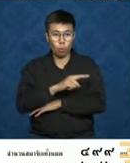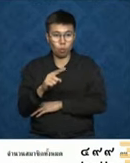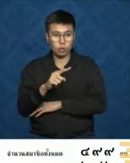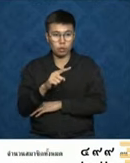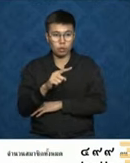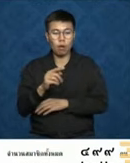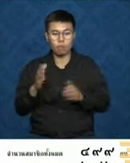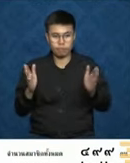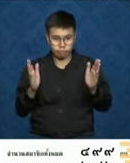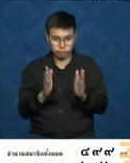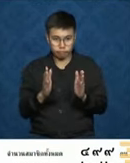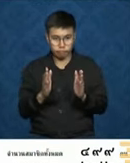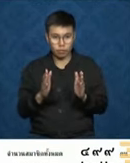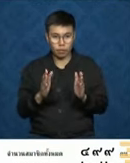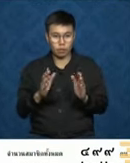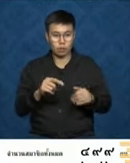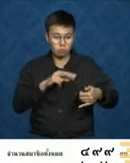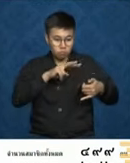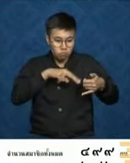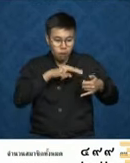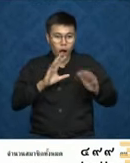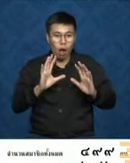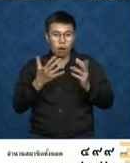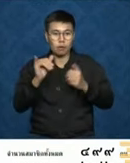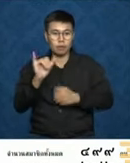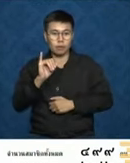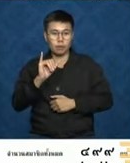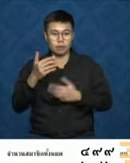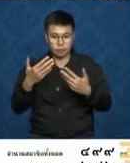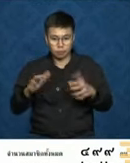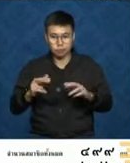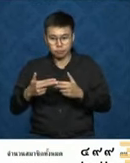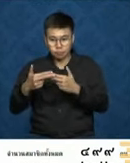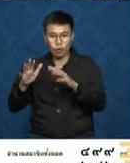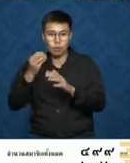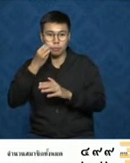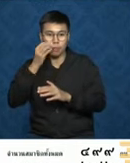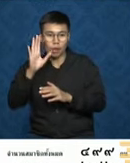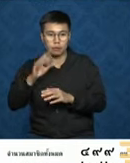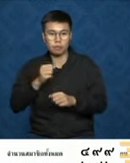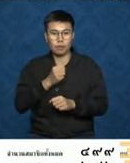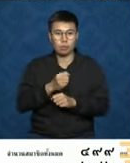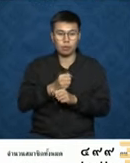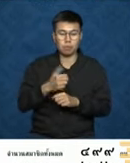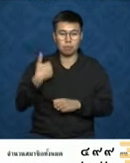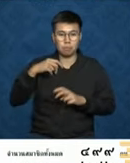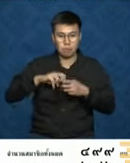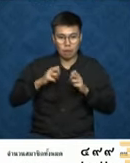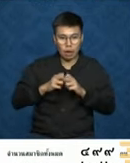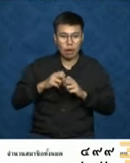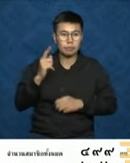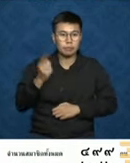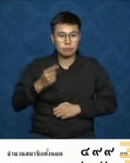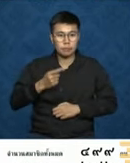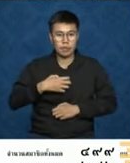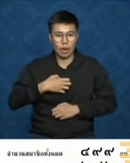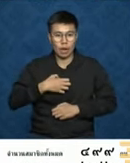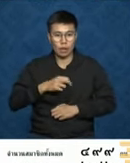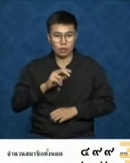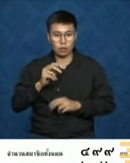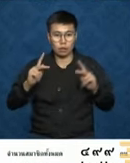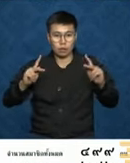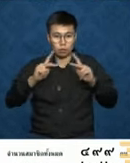สั้นเกินไปนะคะยังไม่ทันหายก็ถูกปล่อยตัวกลับมาเป็นภัยต่อตนเองเป็นภัยต่อสังคมขอให้กระทรวงสาธารณสุขนะคะมีมาตรการในการ